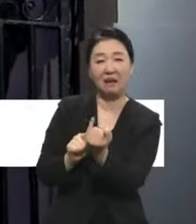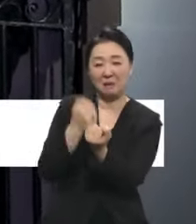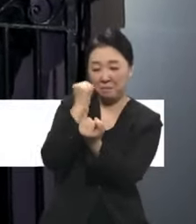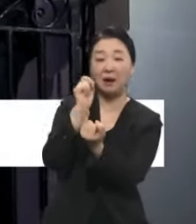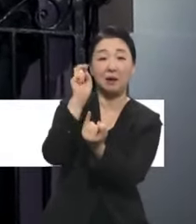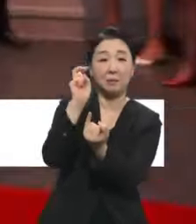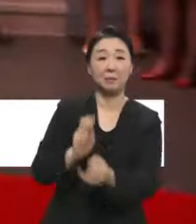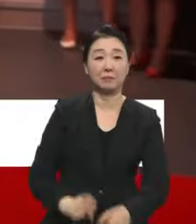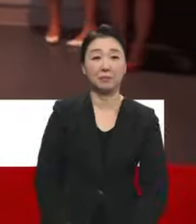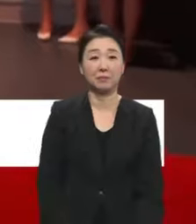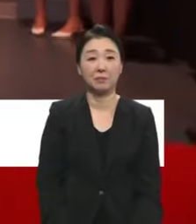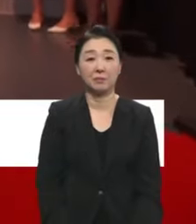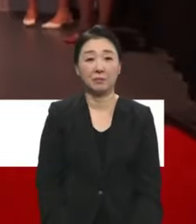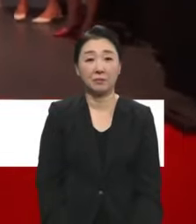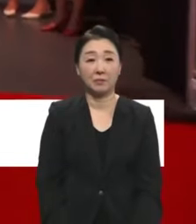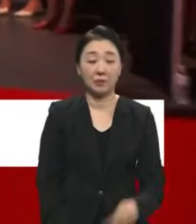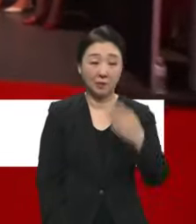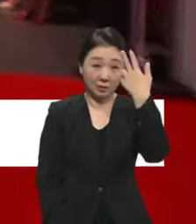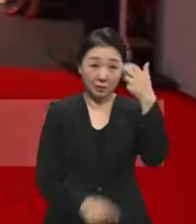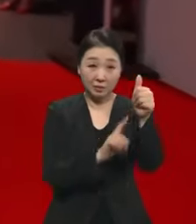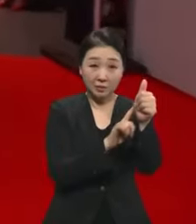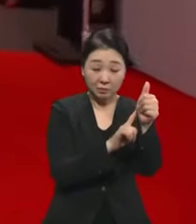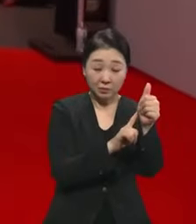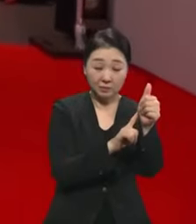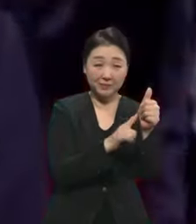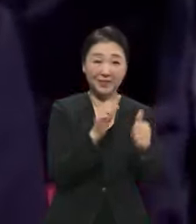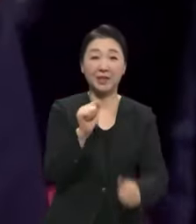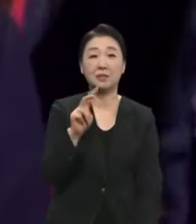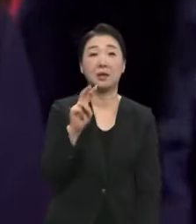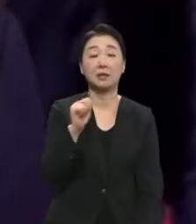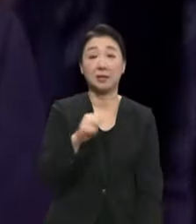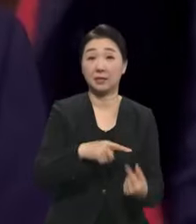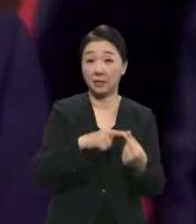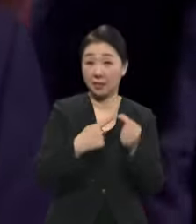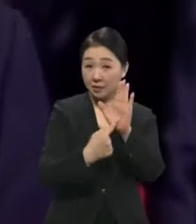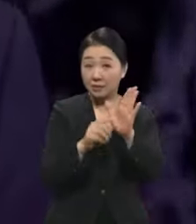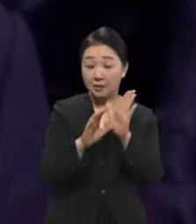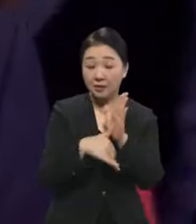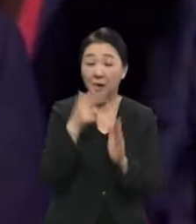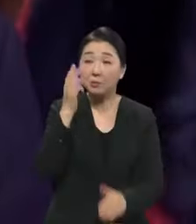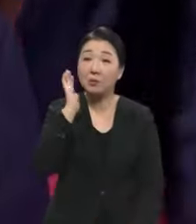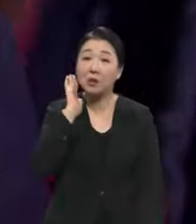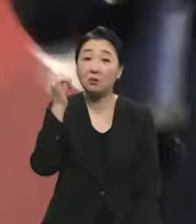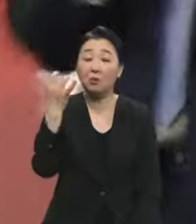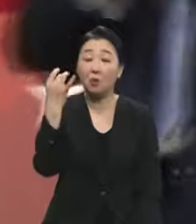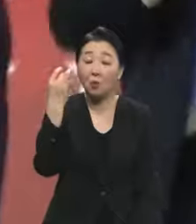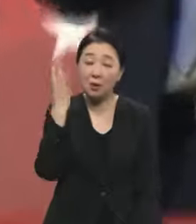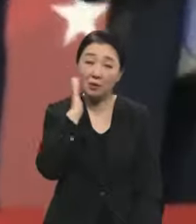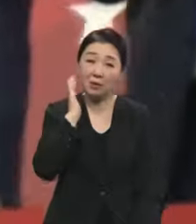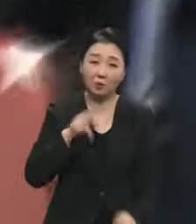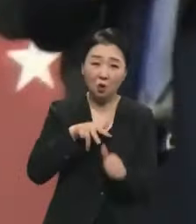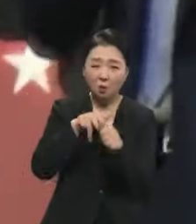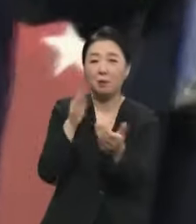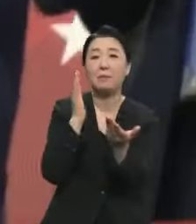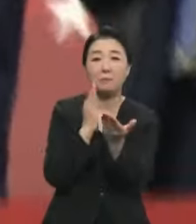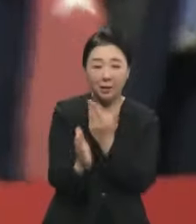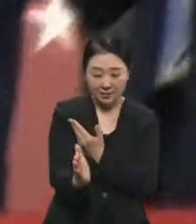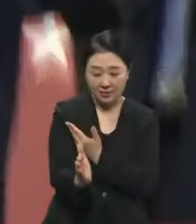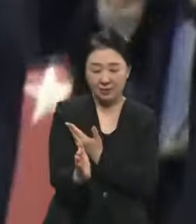있습니다. 트럼프 전 대통령은 자신의 소셜미디어에 올린 글에서도 바이든이 원래 대선 후보로 적합하지